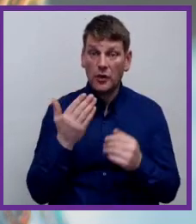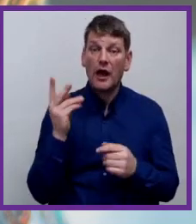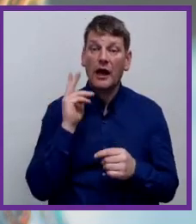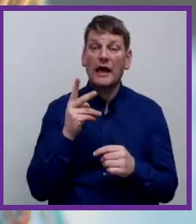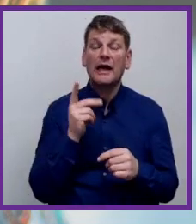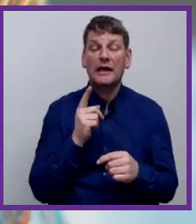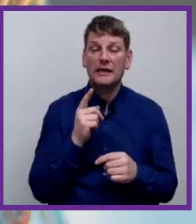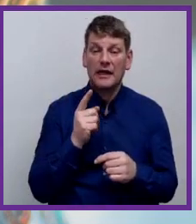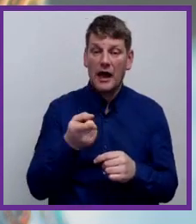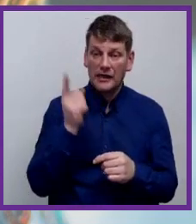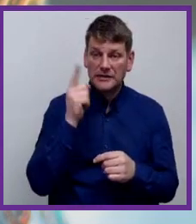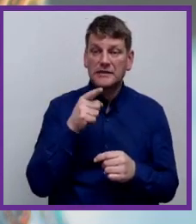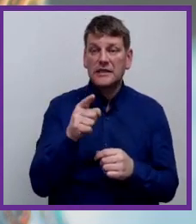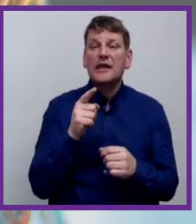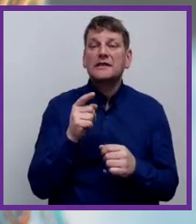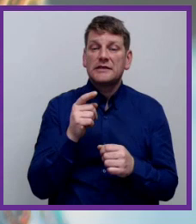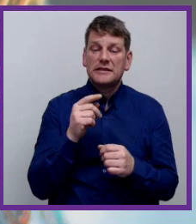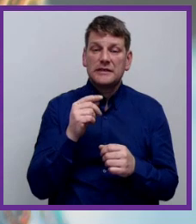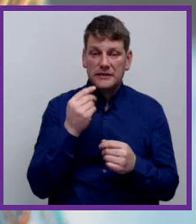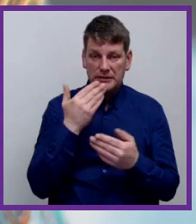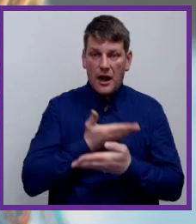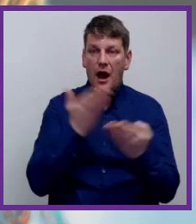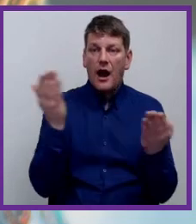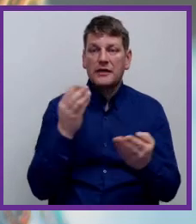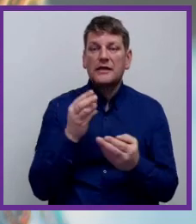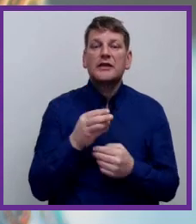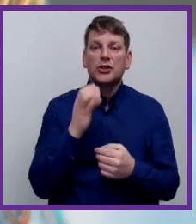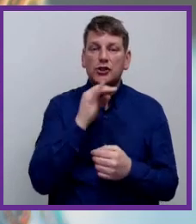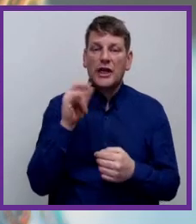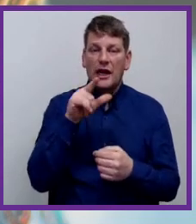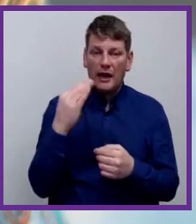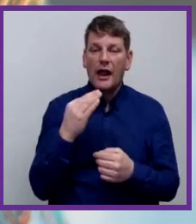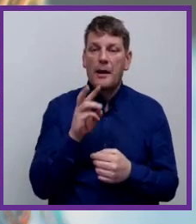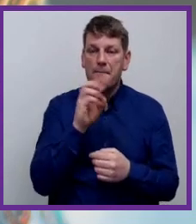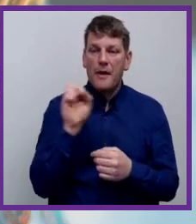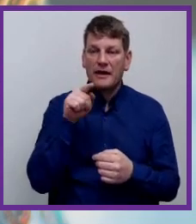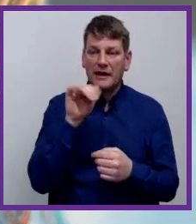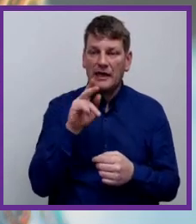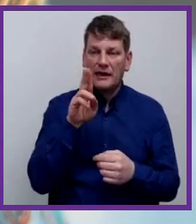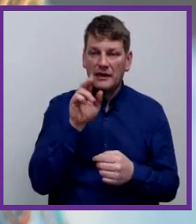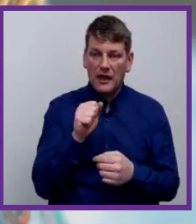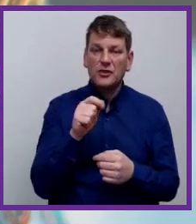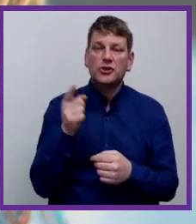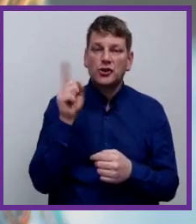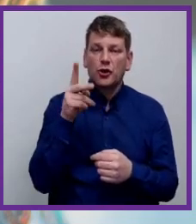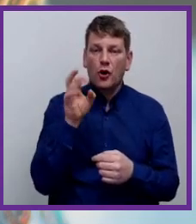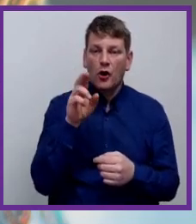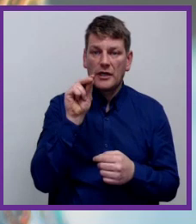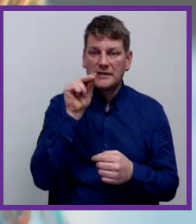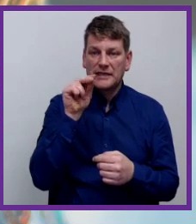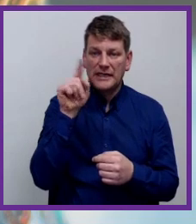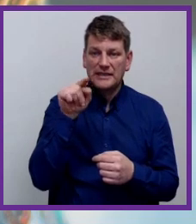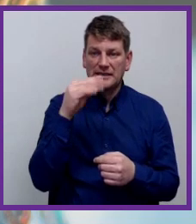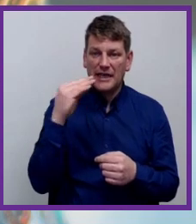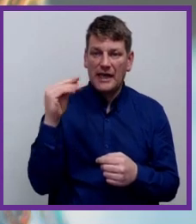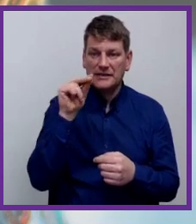aizliegts demonstrēt Martina Scorsese filmu Čīlē. Filma stāsta par Jēzus dzīvi citādāk